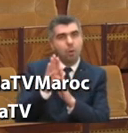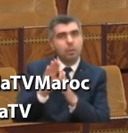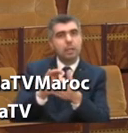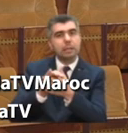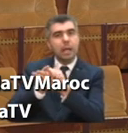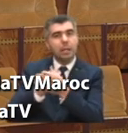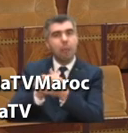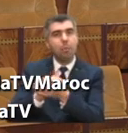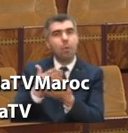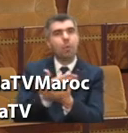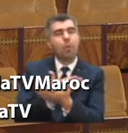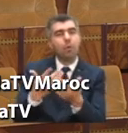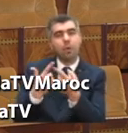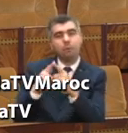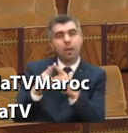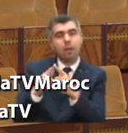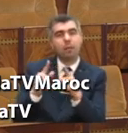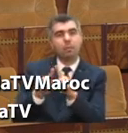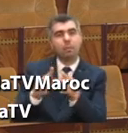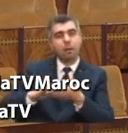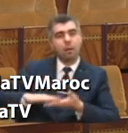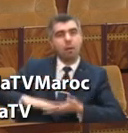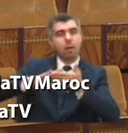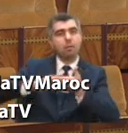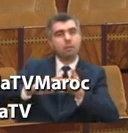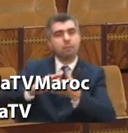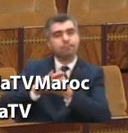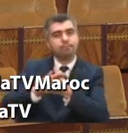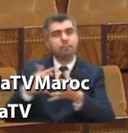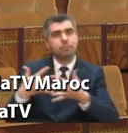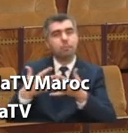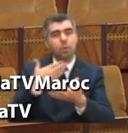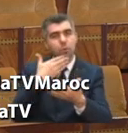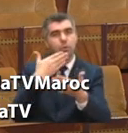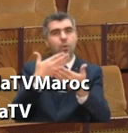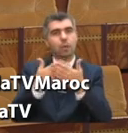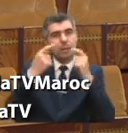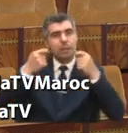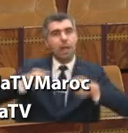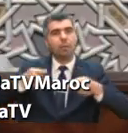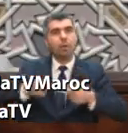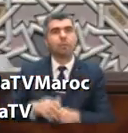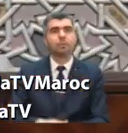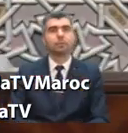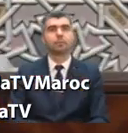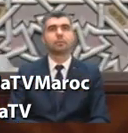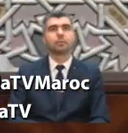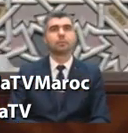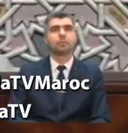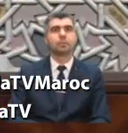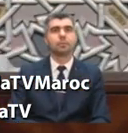والتضامن الطبقي في أرقى ما يحمله من معاني التآخي والتآزر. وشكرا والسلام عليكم. شكرا سيدنا